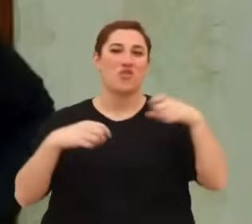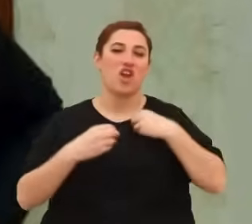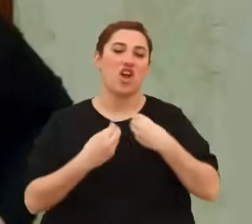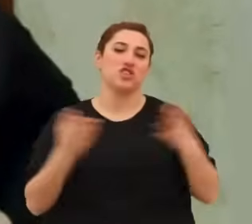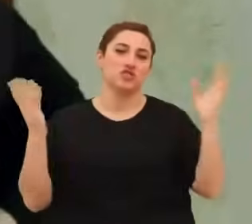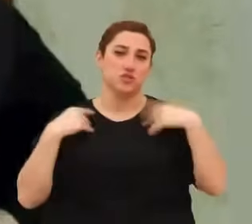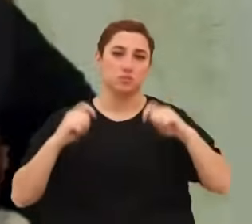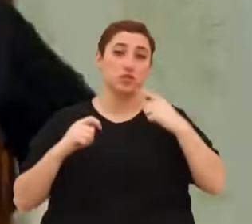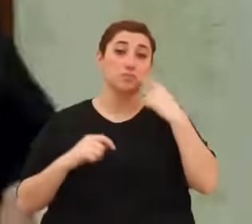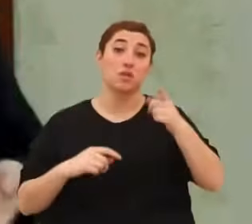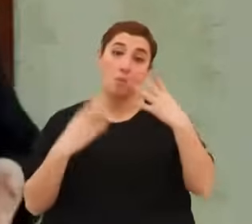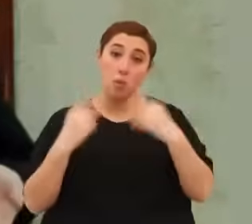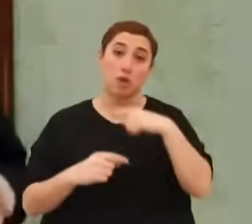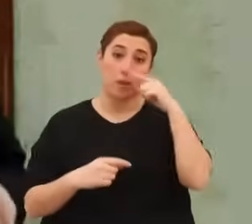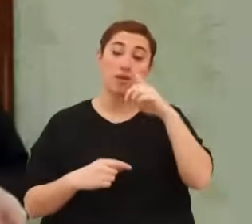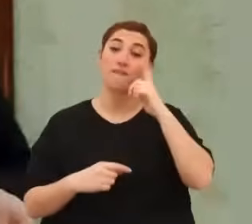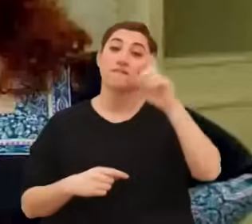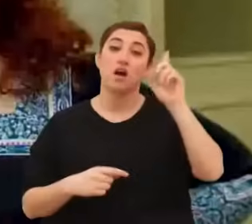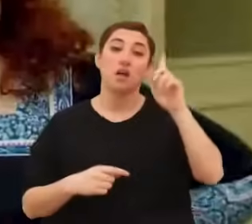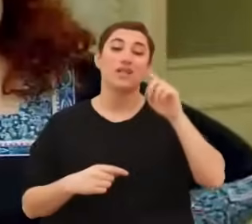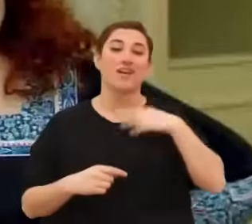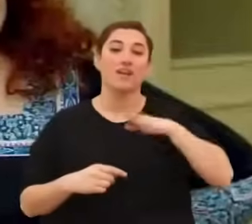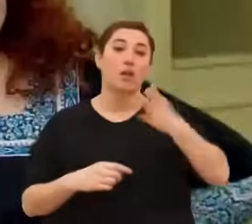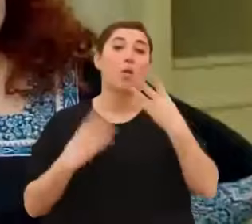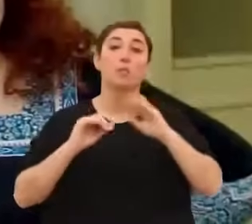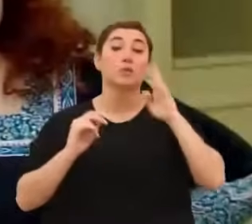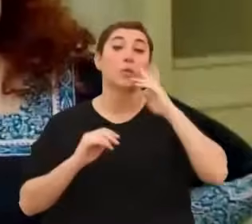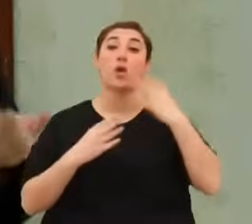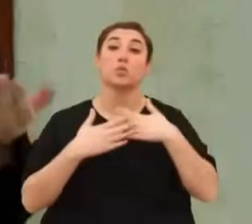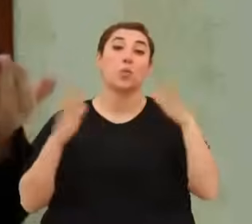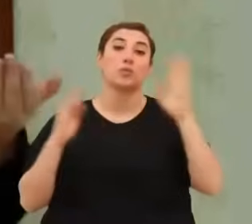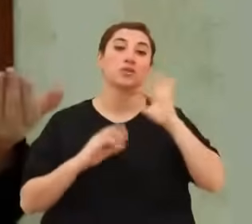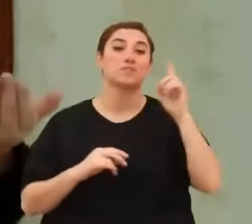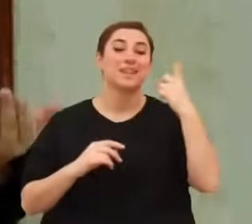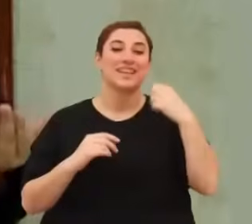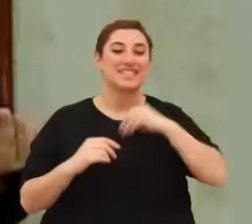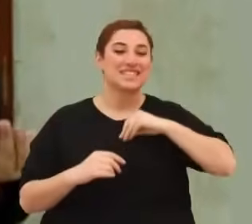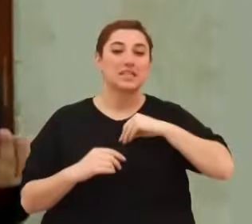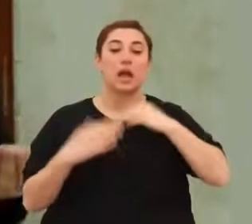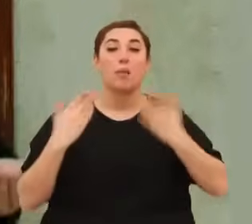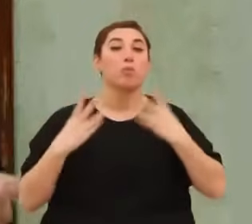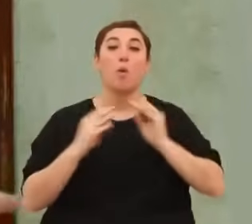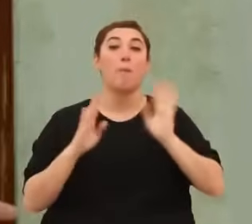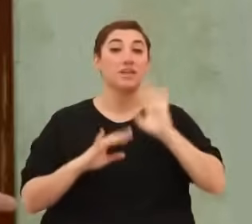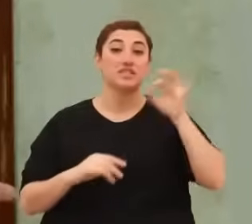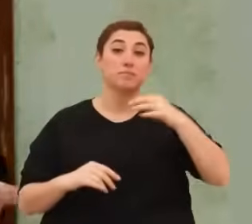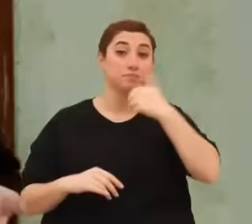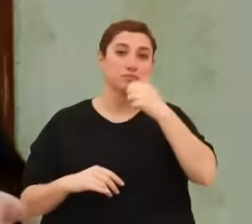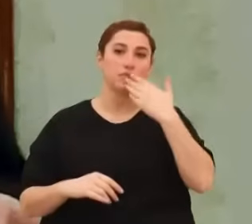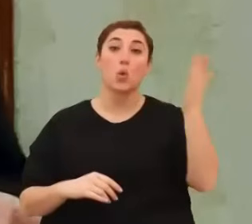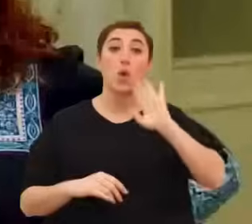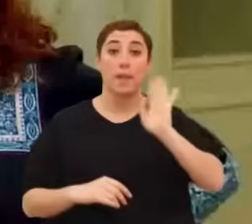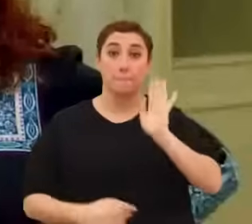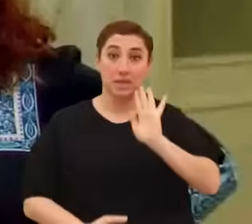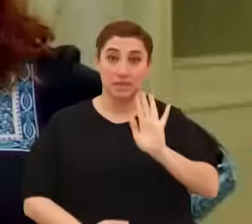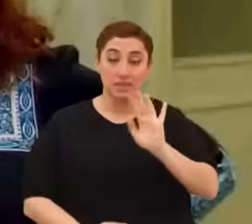açacağım dedim. İşte oldu. Adamcağız vallahi yapmamak olmaz. Bir kere çok günah. Başka hiçbir dileğimiz kabul olmaz yani. Şimdi babana da söylemeyin